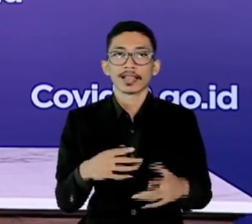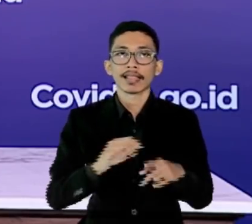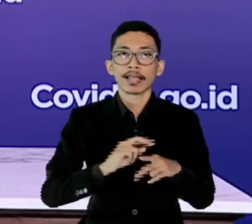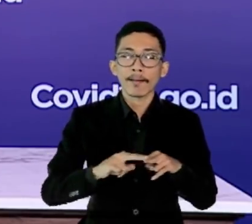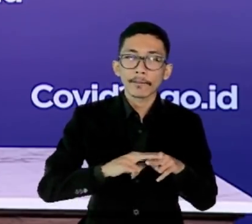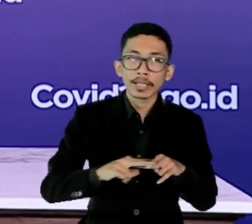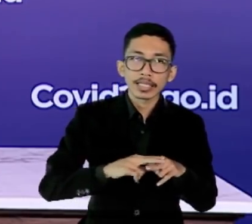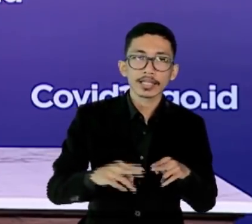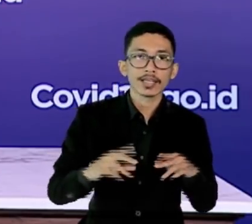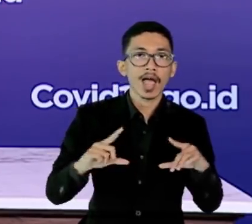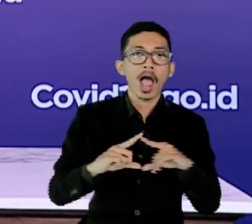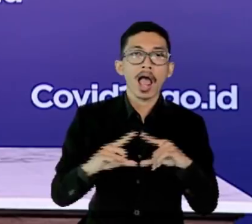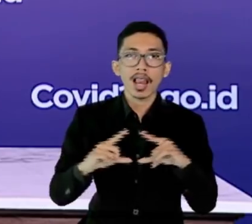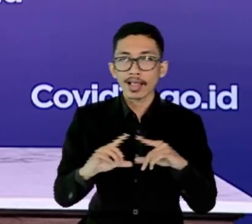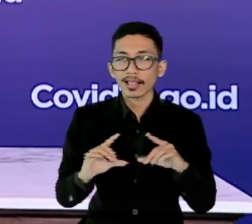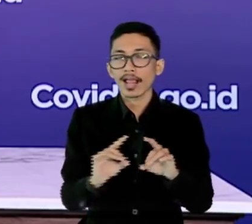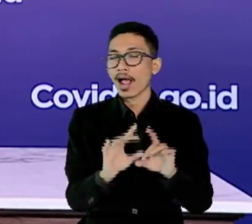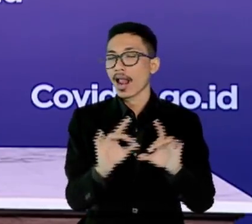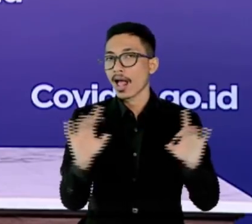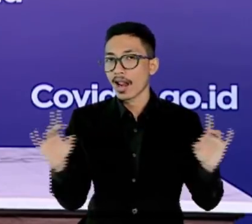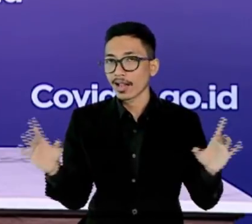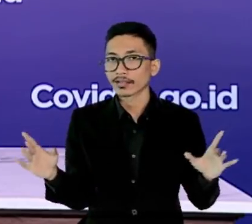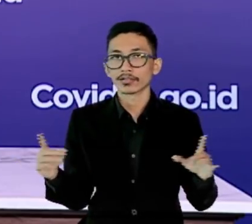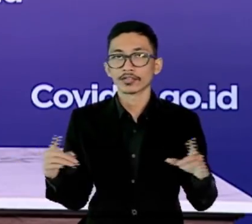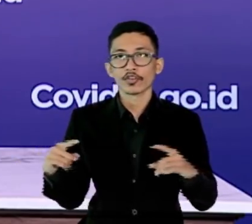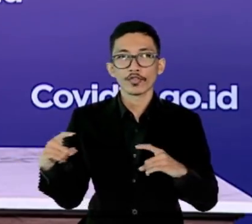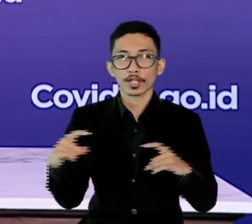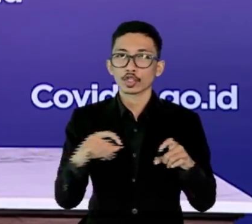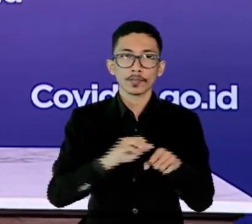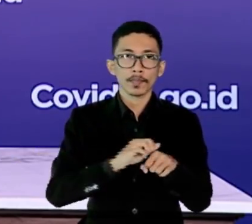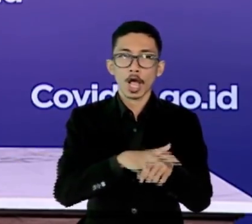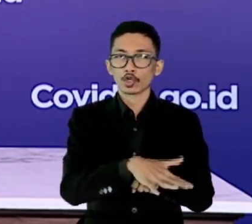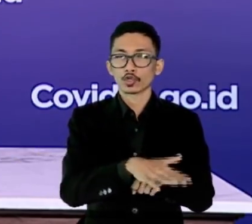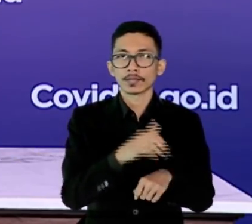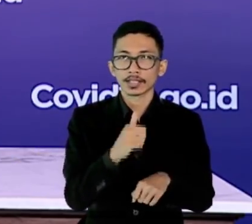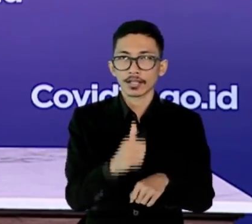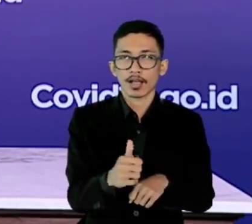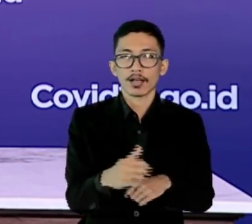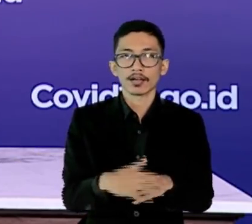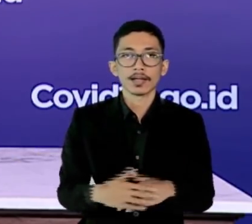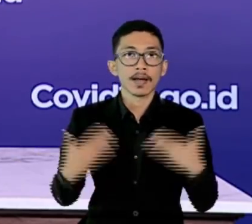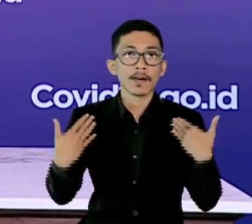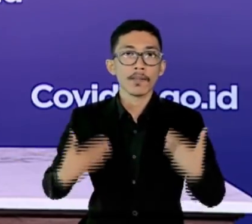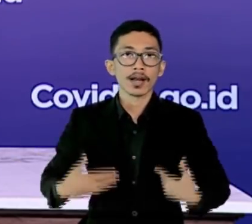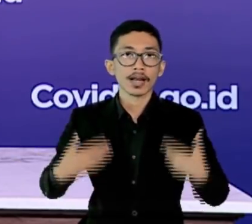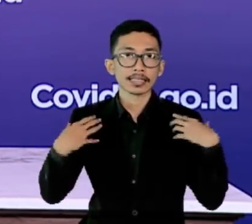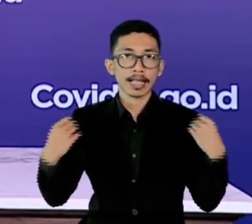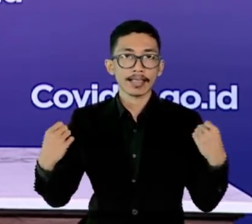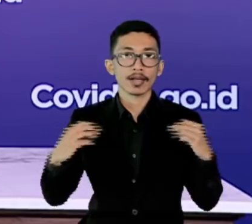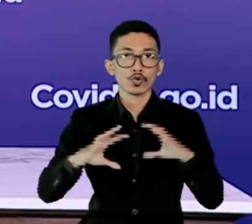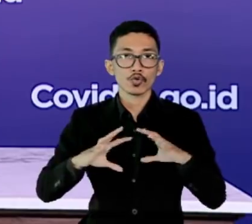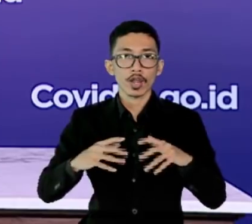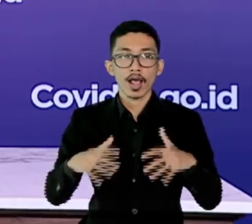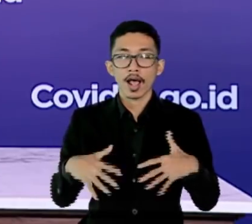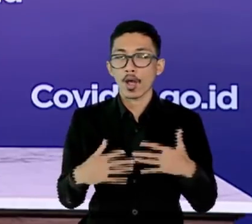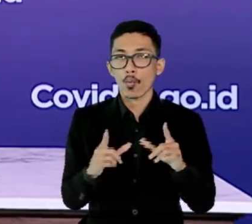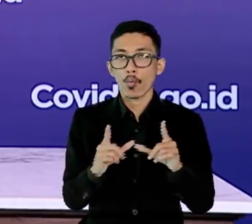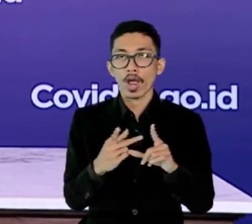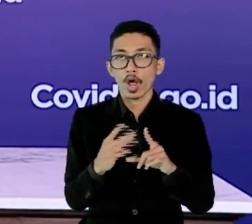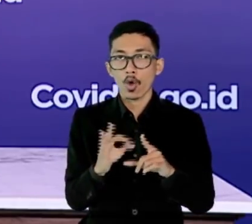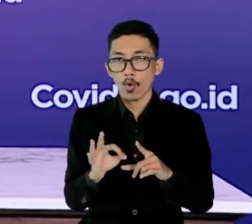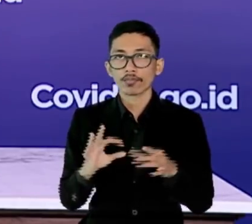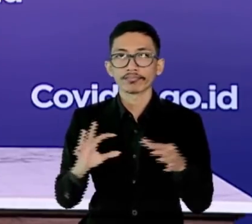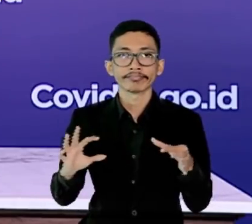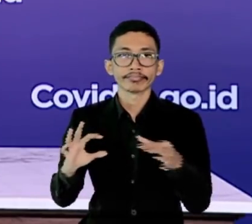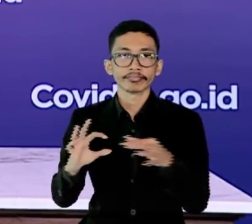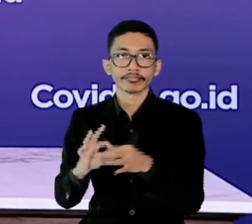diagnostik, dan intervensi pencegahan lainnya. Badan Kesehatan Dunia atau WHO bekerja sama dengan